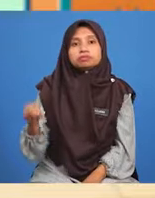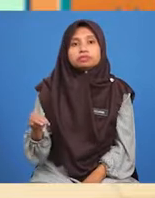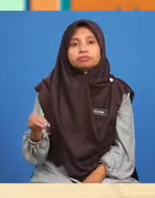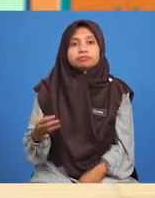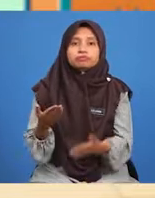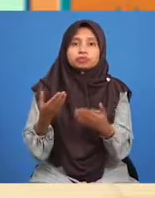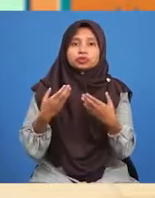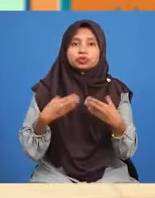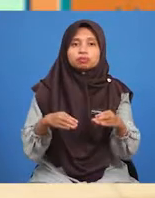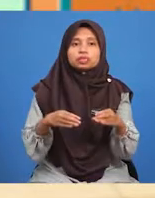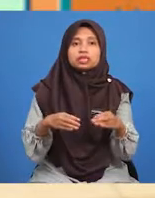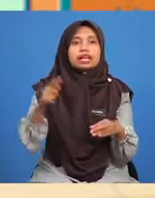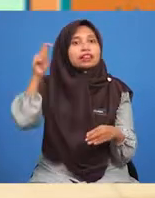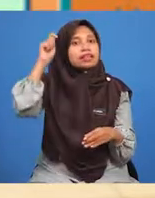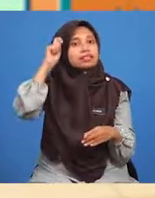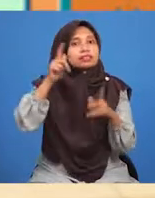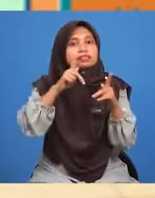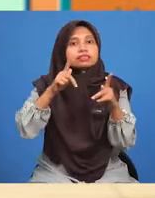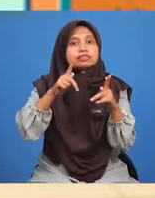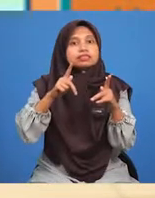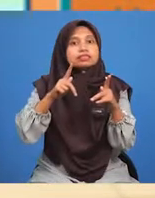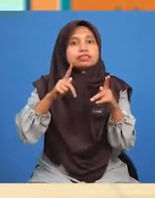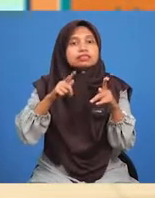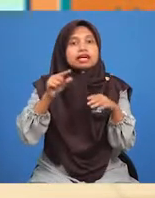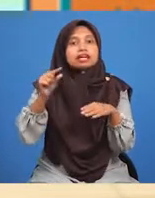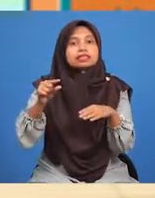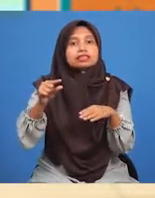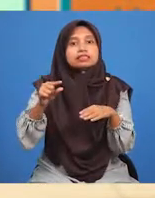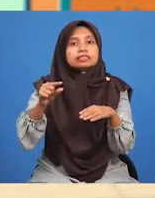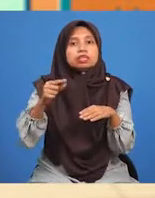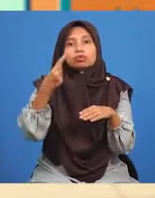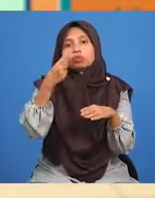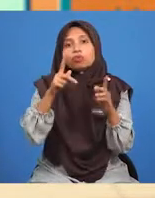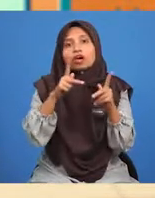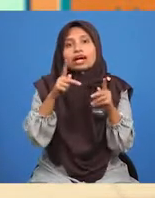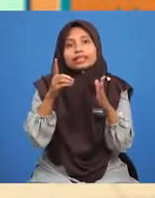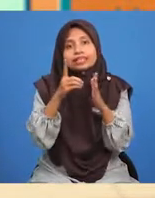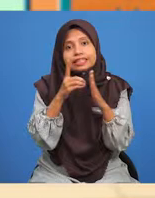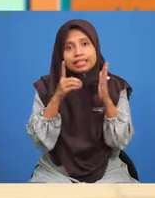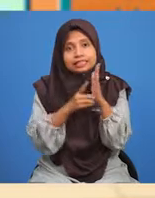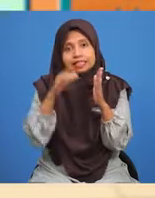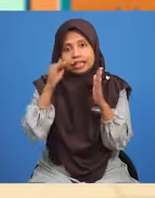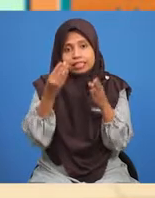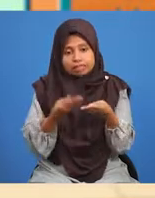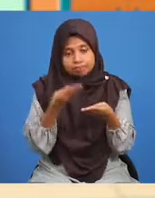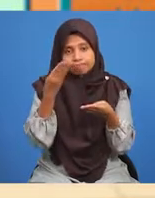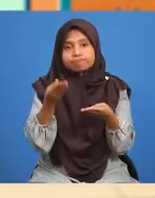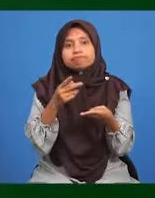Murid-murid, cuba teka kata ganda berimbuhan bagi kata dasar yang diberikan.